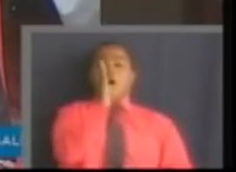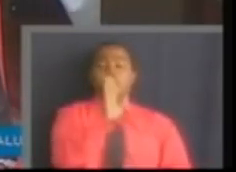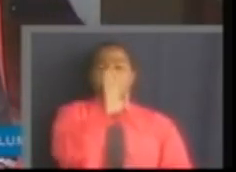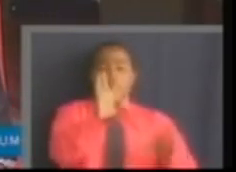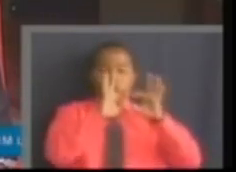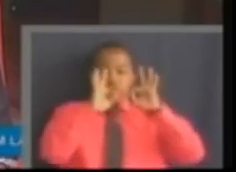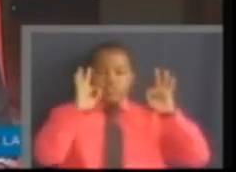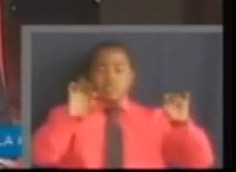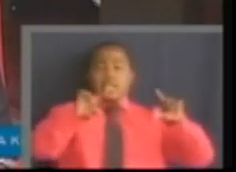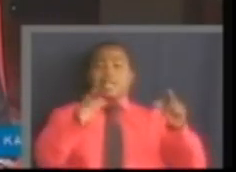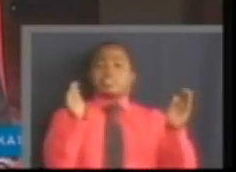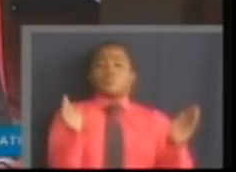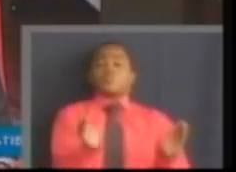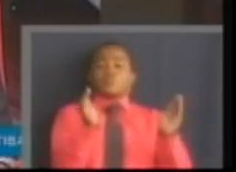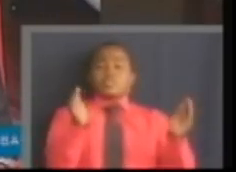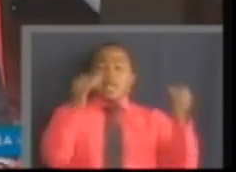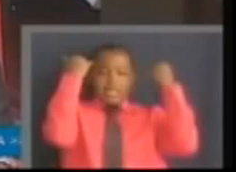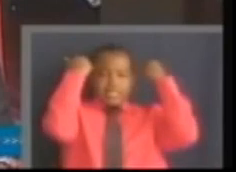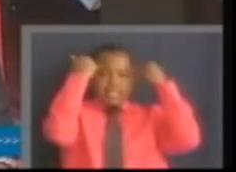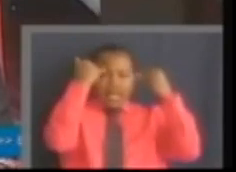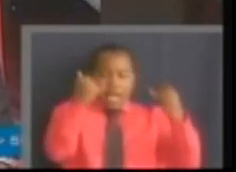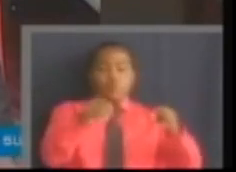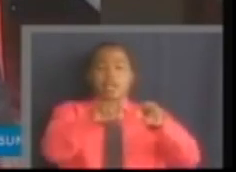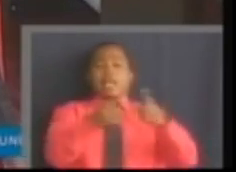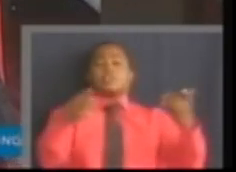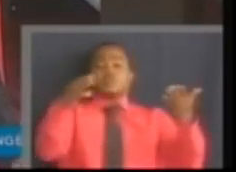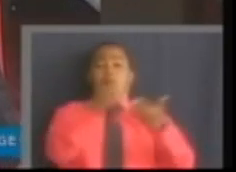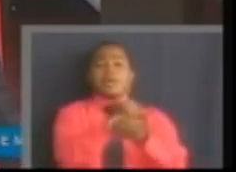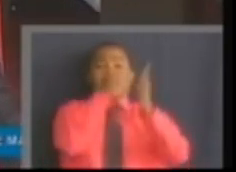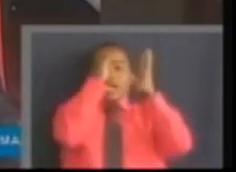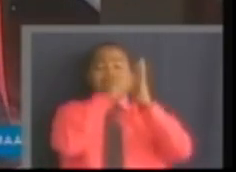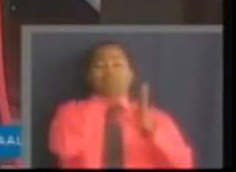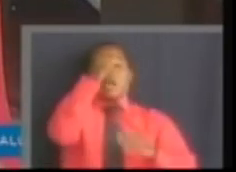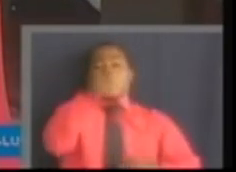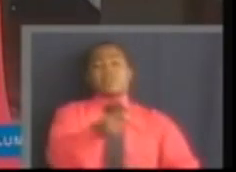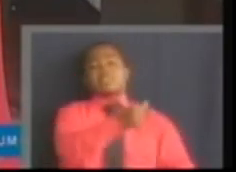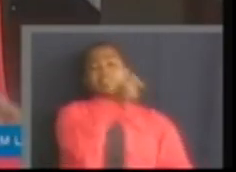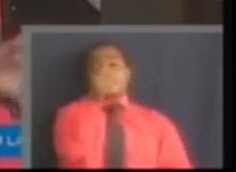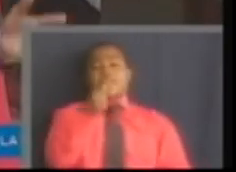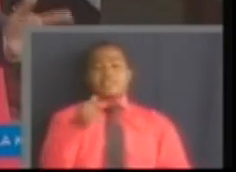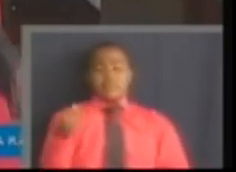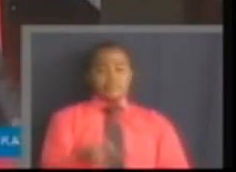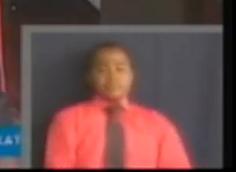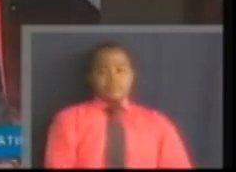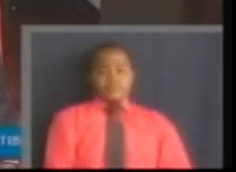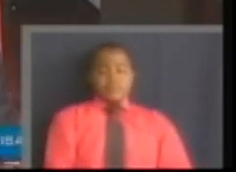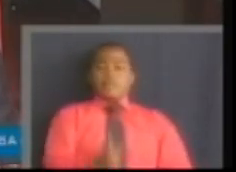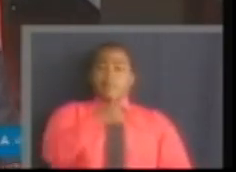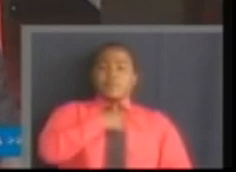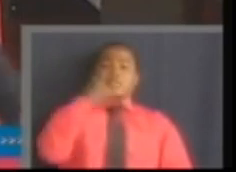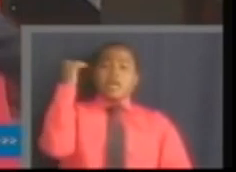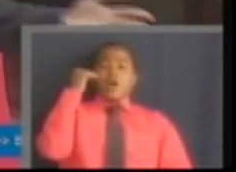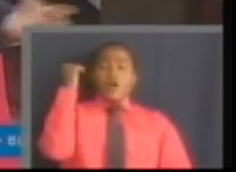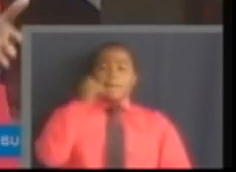tunza nidhamu katika kamati, ili mradi mwisho wa siku tupate katiba ya Watanzania. Lakini ndugu zangu, naomba niwaambie jambo lingine. Hapa